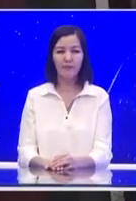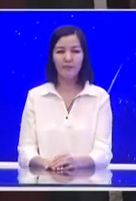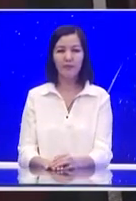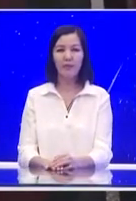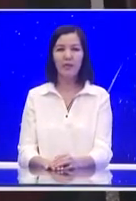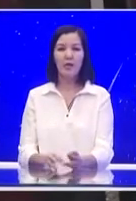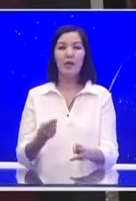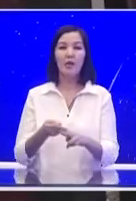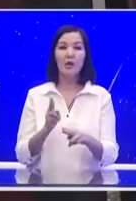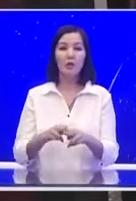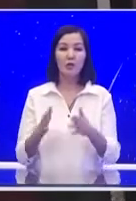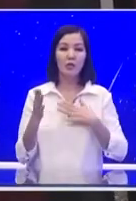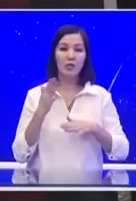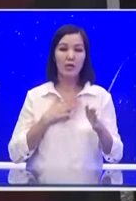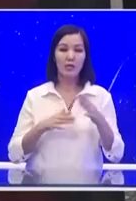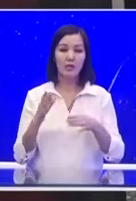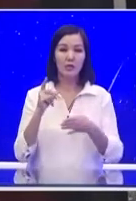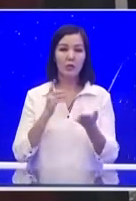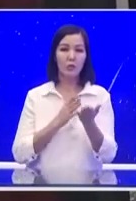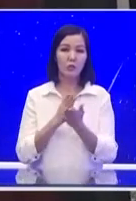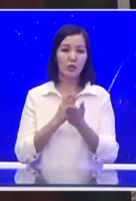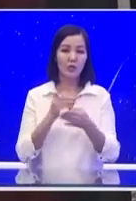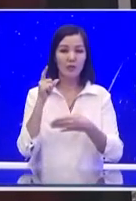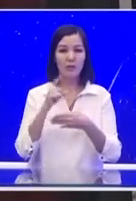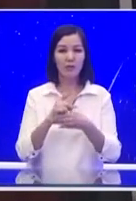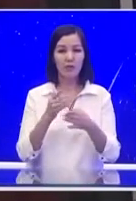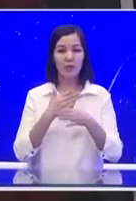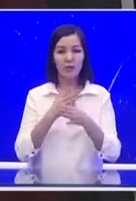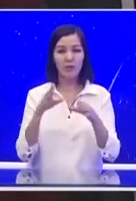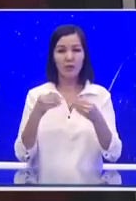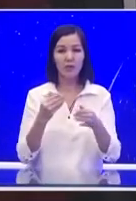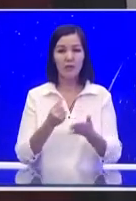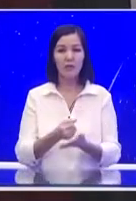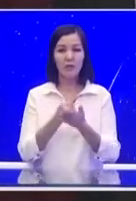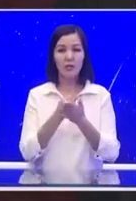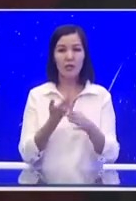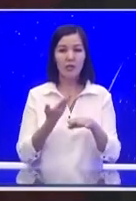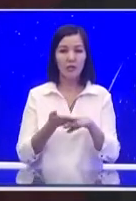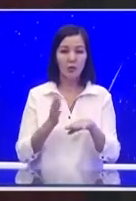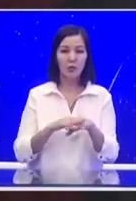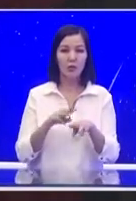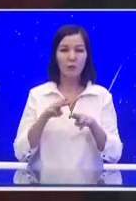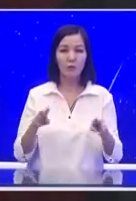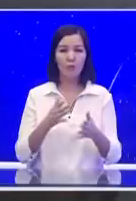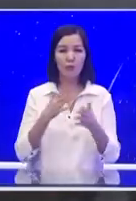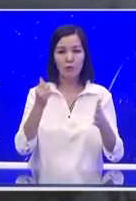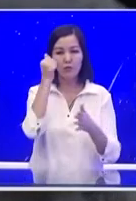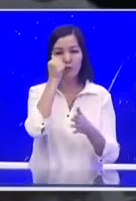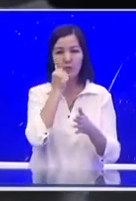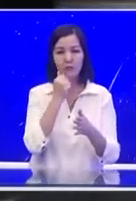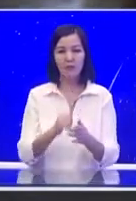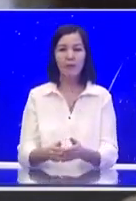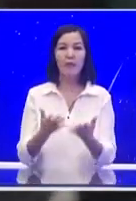Я очень благодарна служителям мечети и волонтерам за оказанную помощь, за то, что поддержали нас в этот трудный час. Всем огромное спасибо.